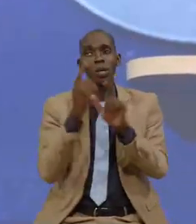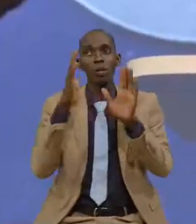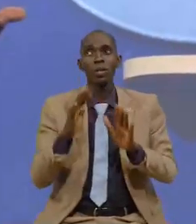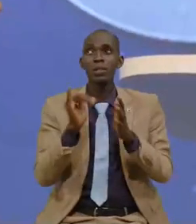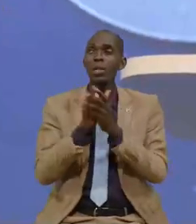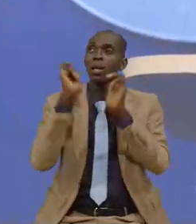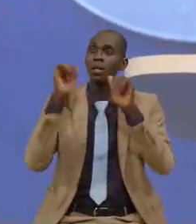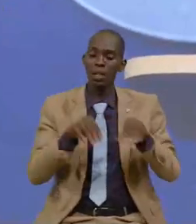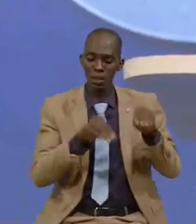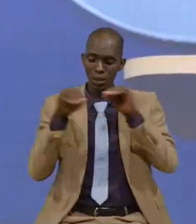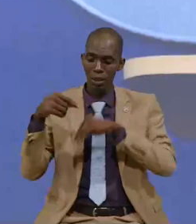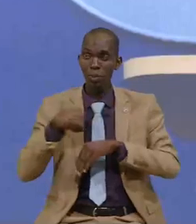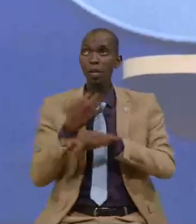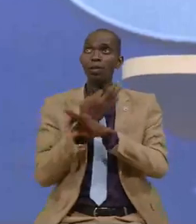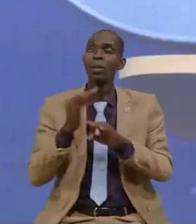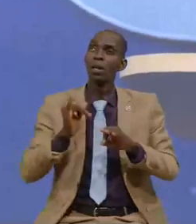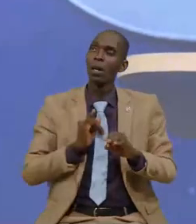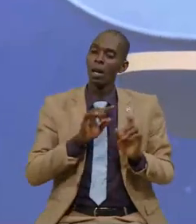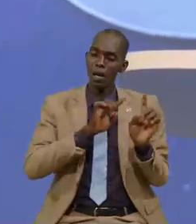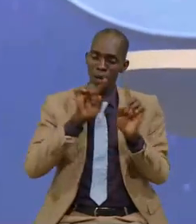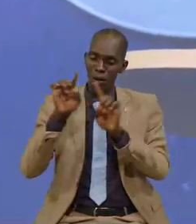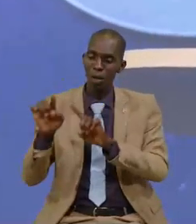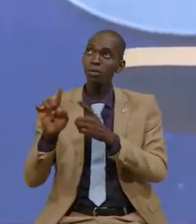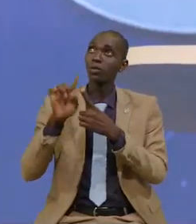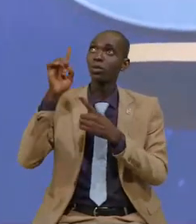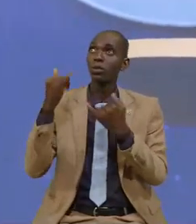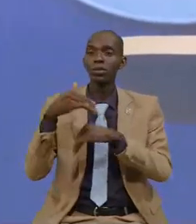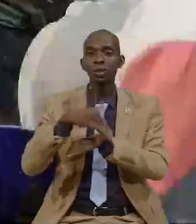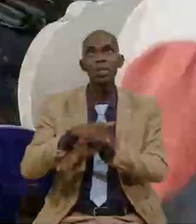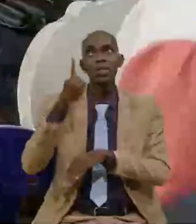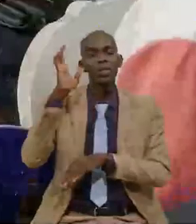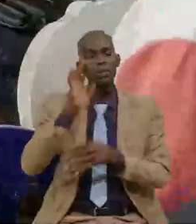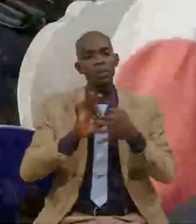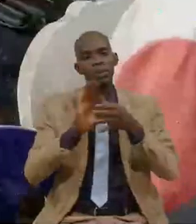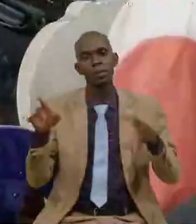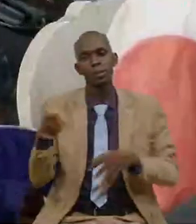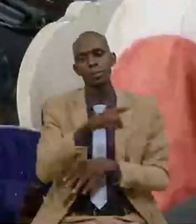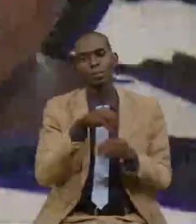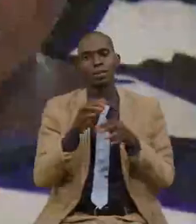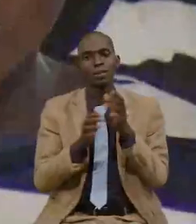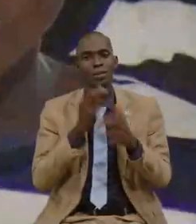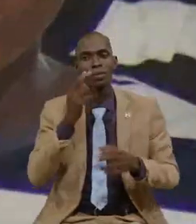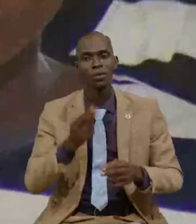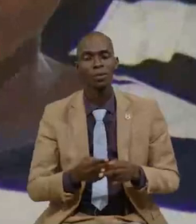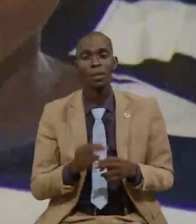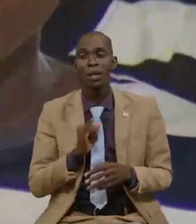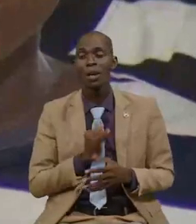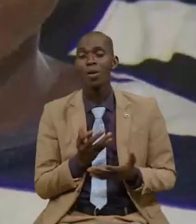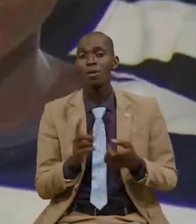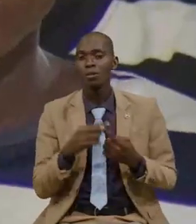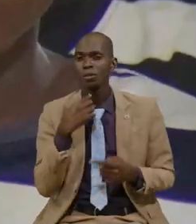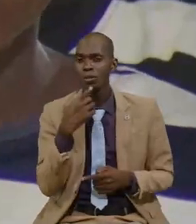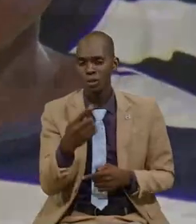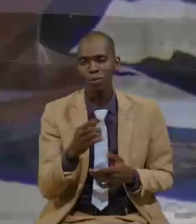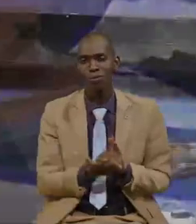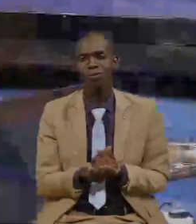seul libérateur qui puisse me libérer. Je suis là ce soir et il vous affranchira. Je voudrais vous